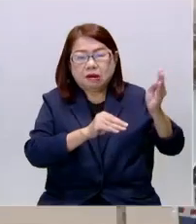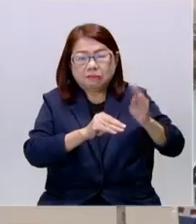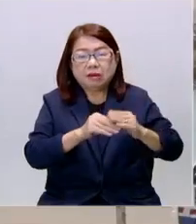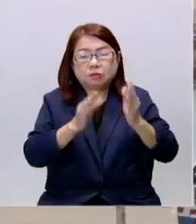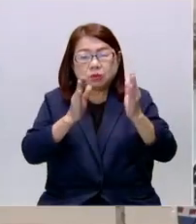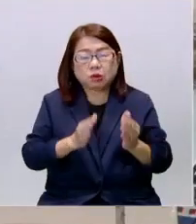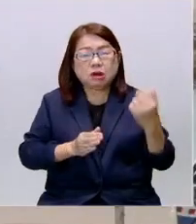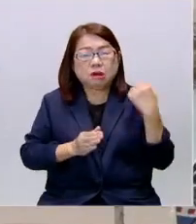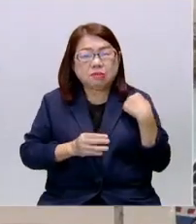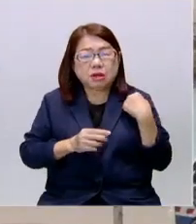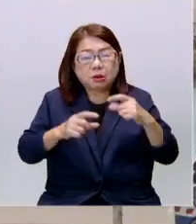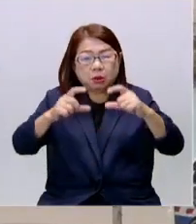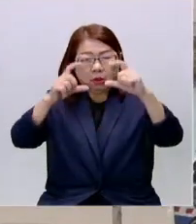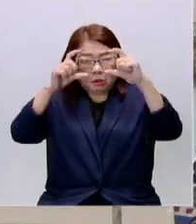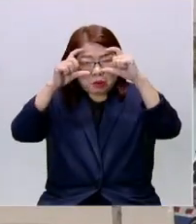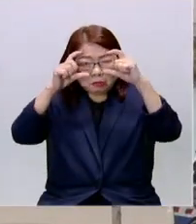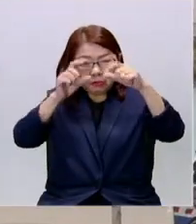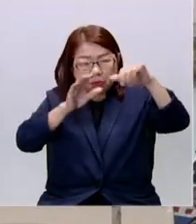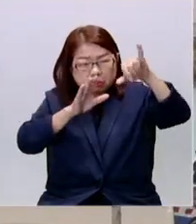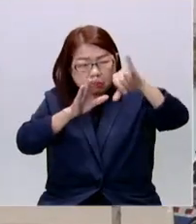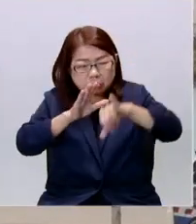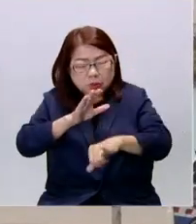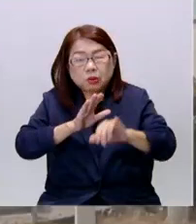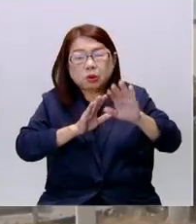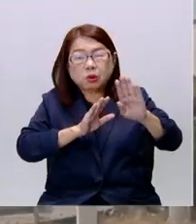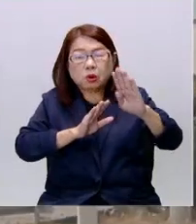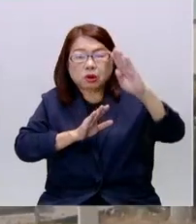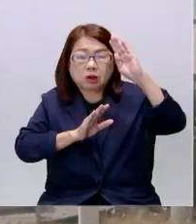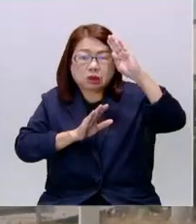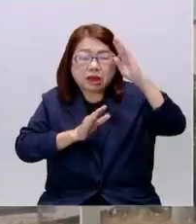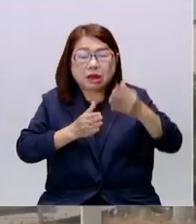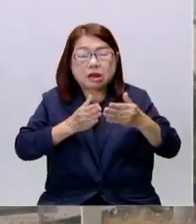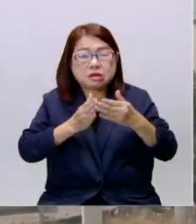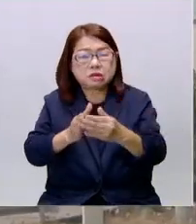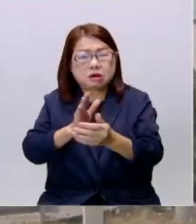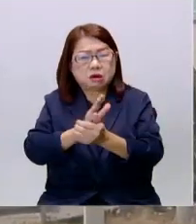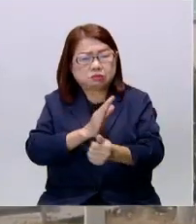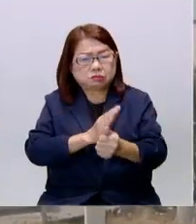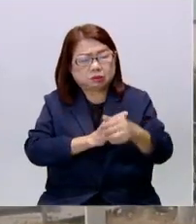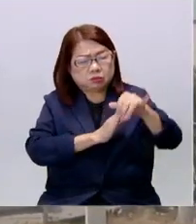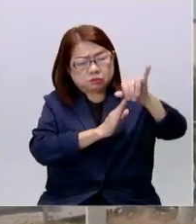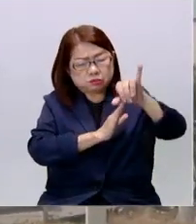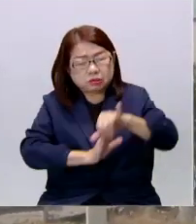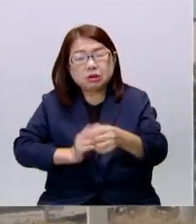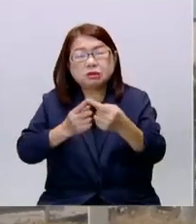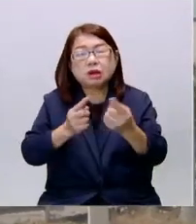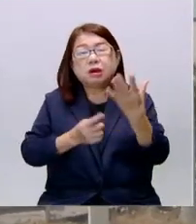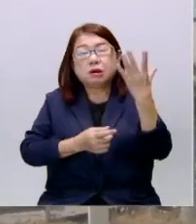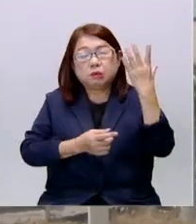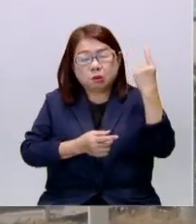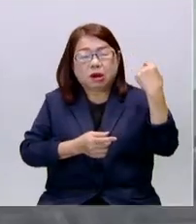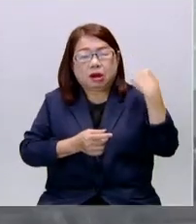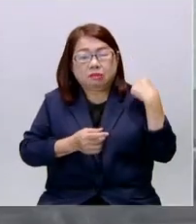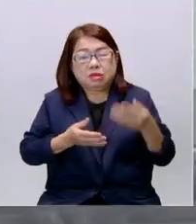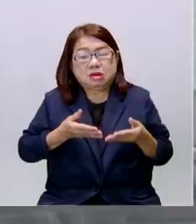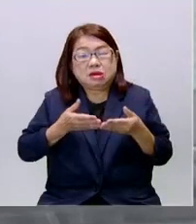นำกำลังนักประดาน้ำจากกรมสรรพวุฒิฐานเรือจากกองทัพเรือมาร่วมปฏิบัติงานเนื่องจากเมื่อวานที่ผ่านมาได้มีการส่งเรือ